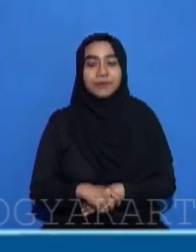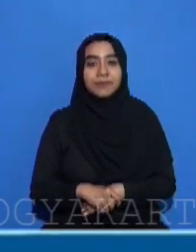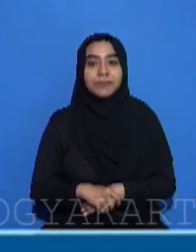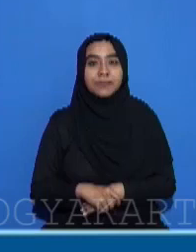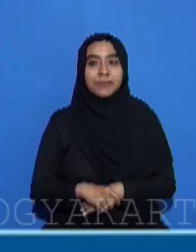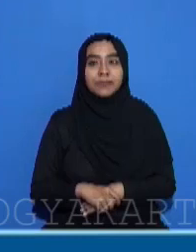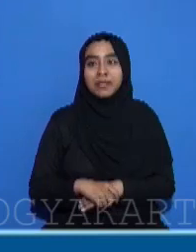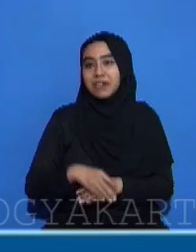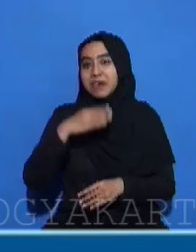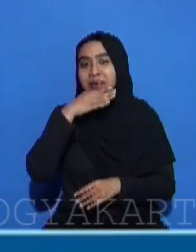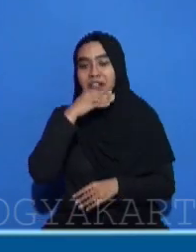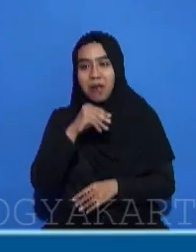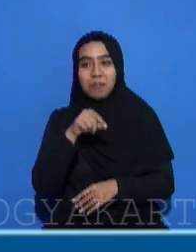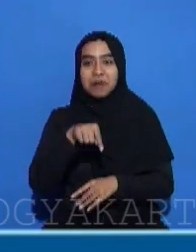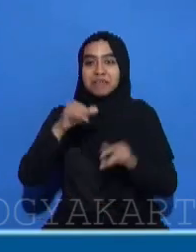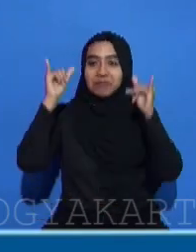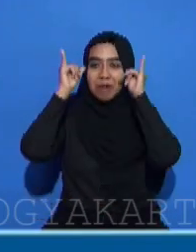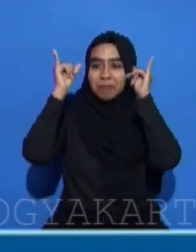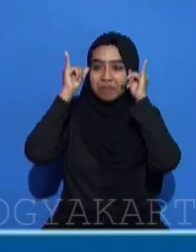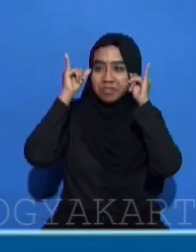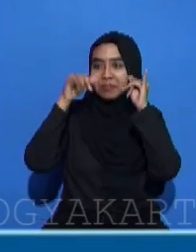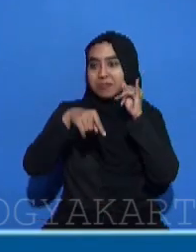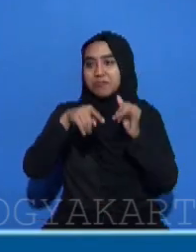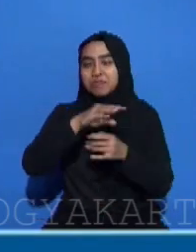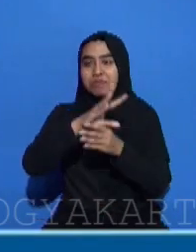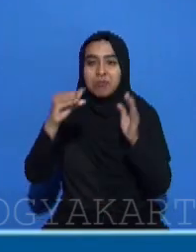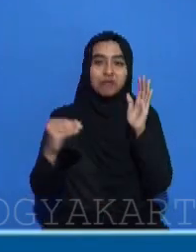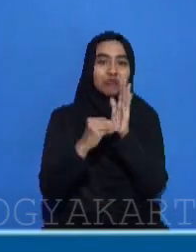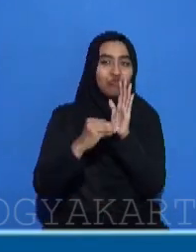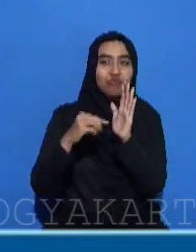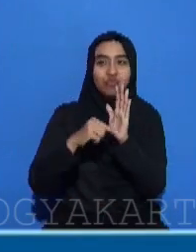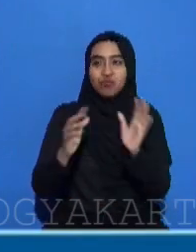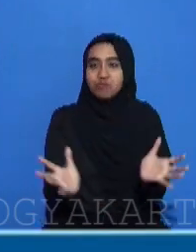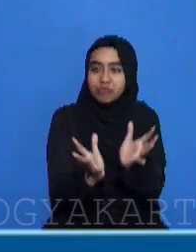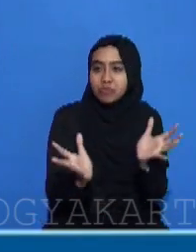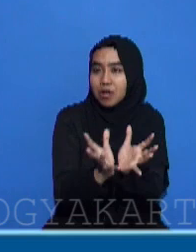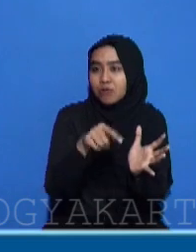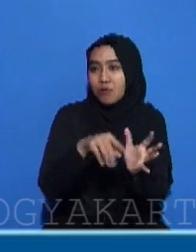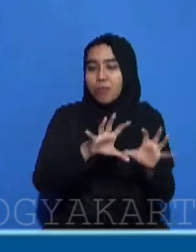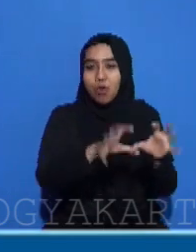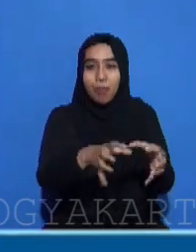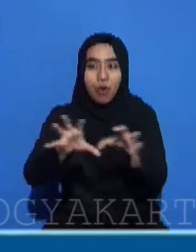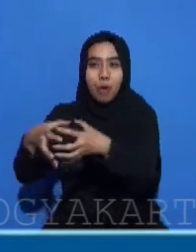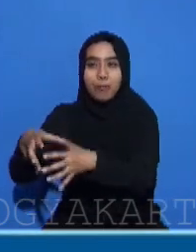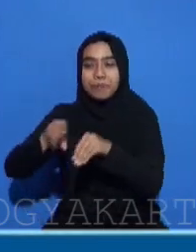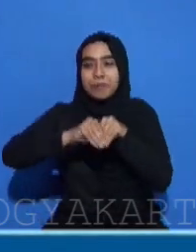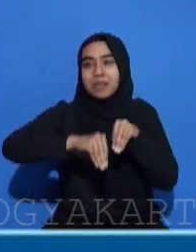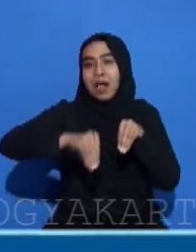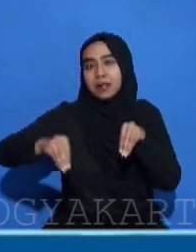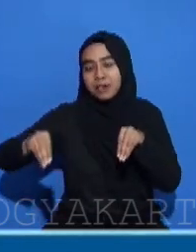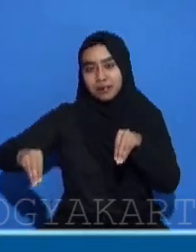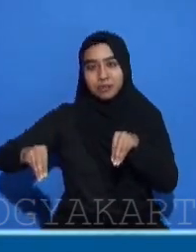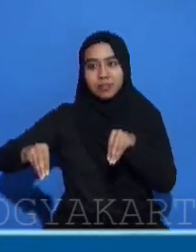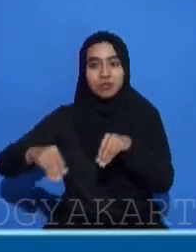Mindo menopo dene lembu mujudaken salah setunggaling rojo koyo ingkang kadatipun budidayaaken dening kadang tani. Ing salebeting nindakaken